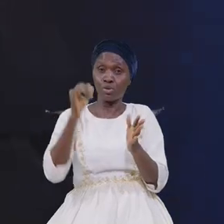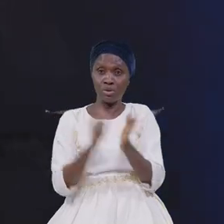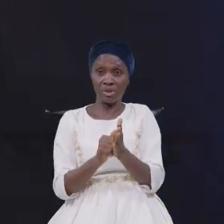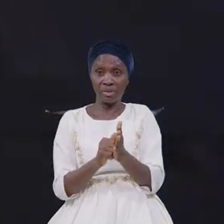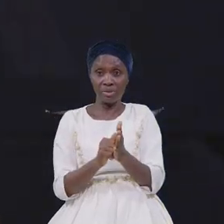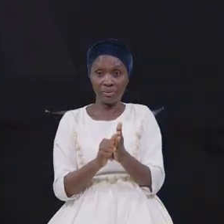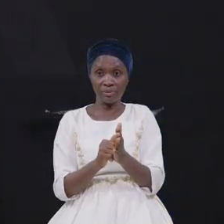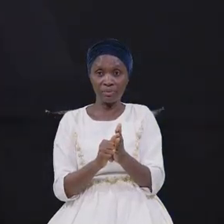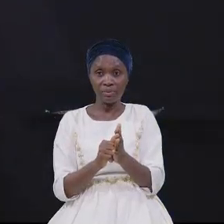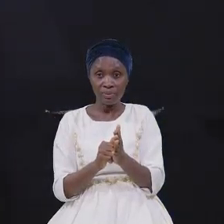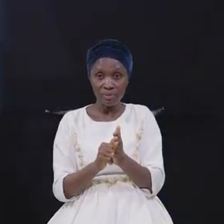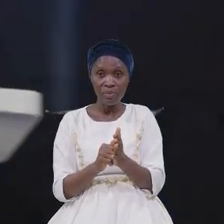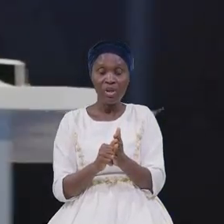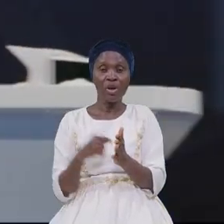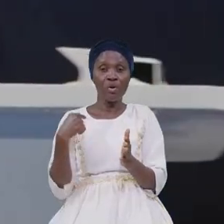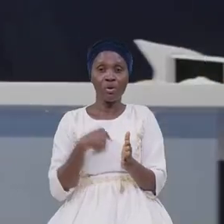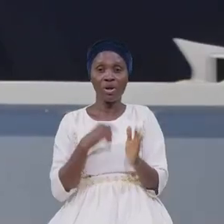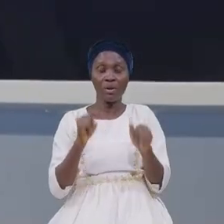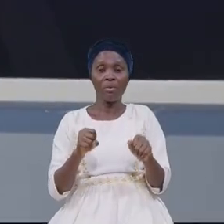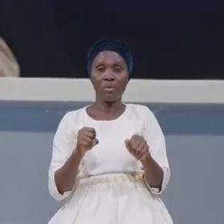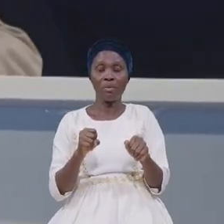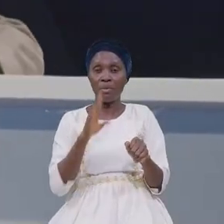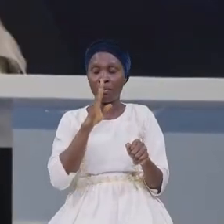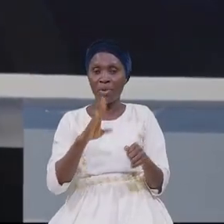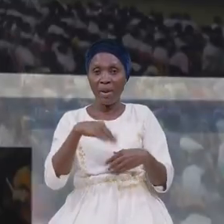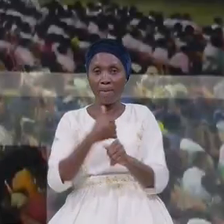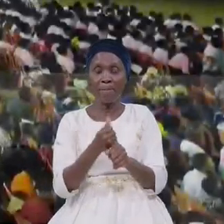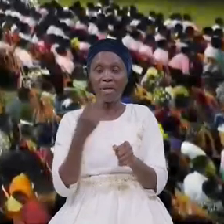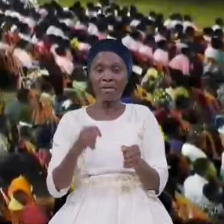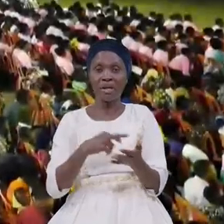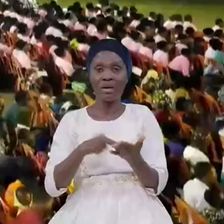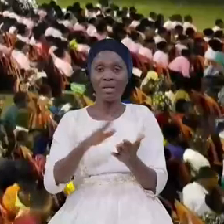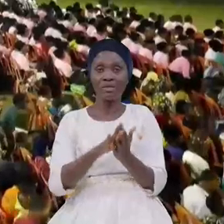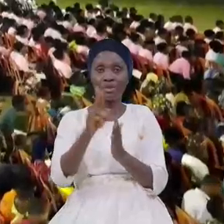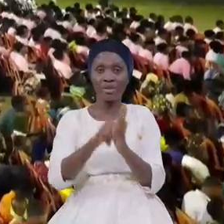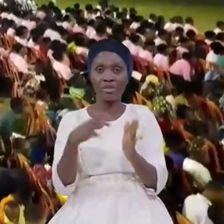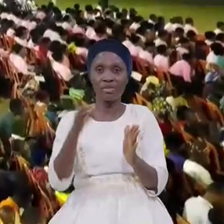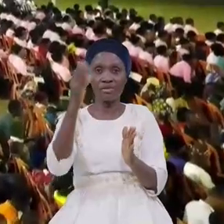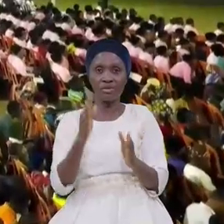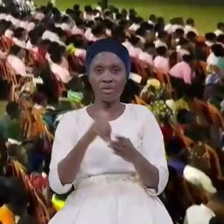lui justice de Dieu. Amen.